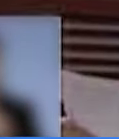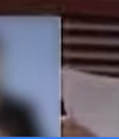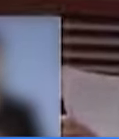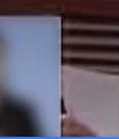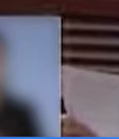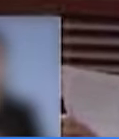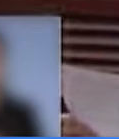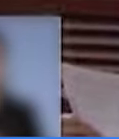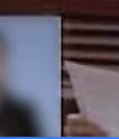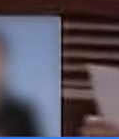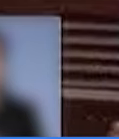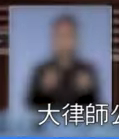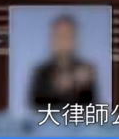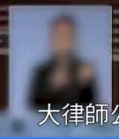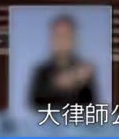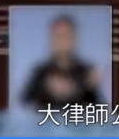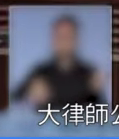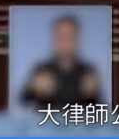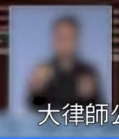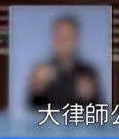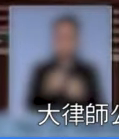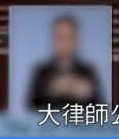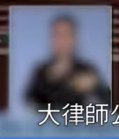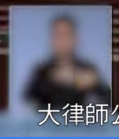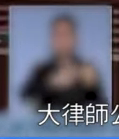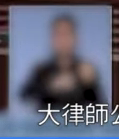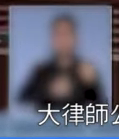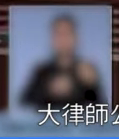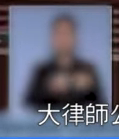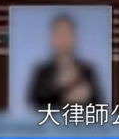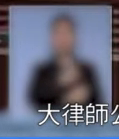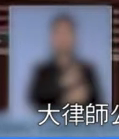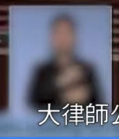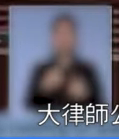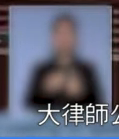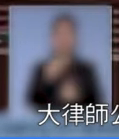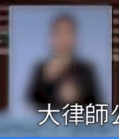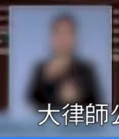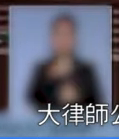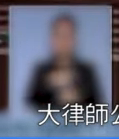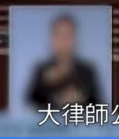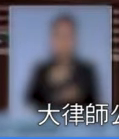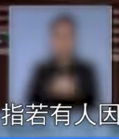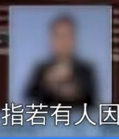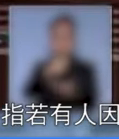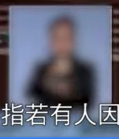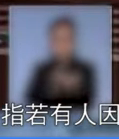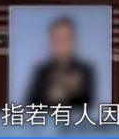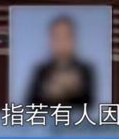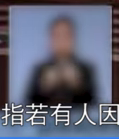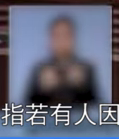是当时是太阳日报这么讲的，大律师公会首度就占领法行动发表声明，